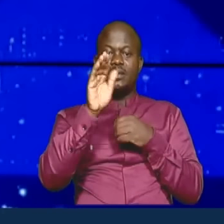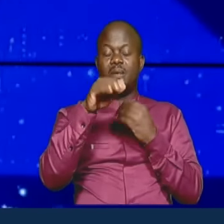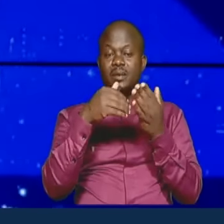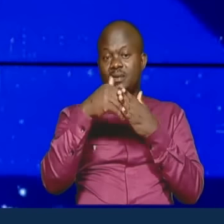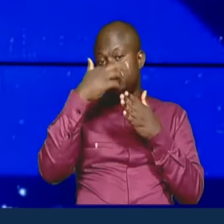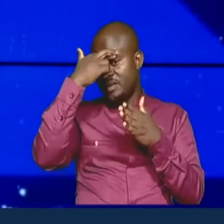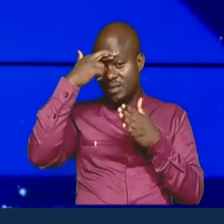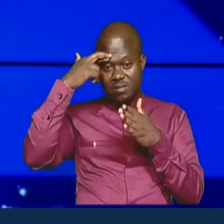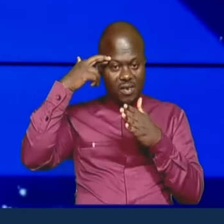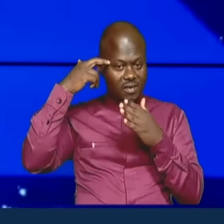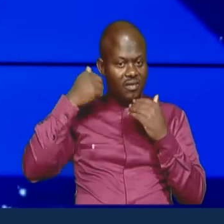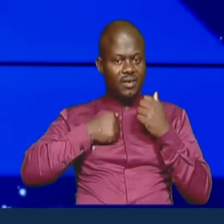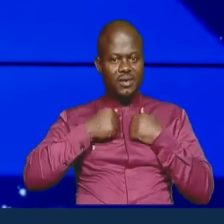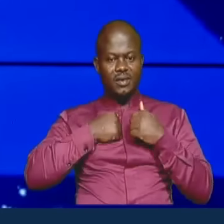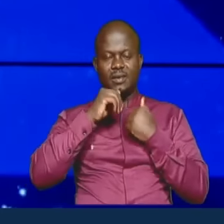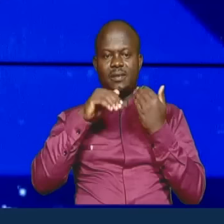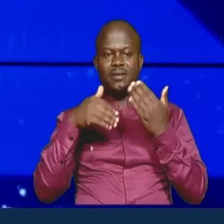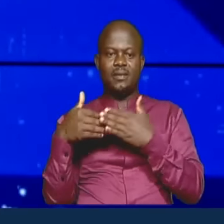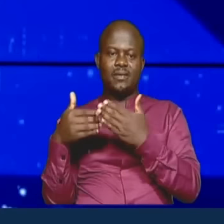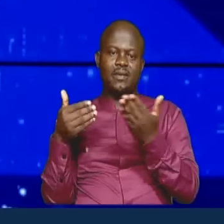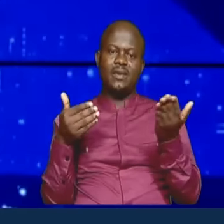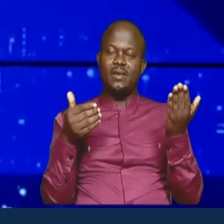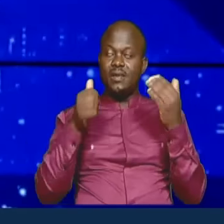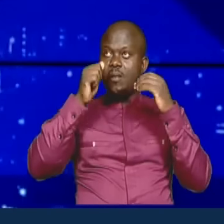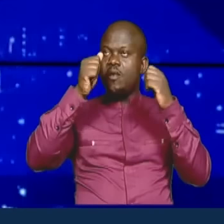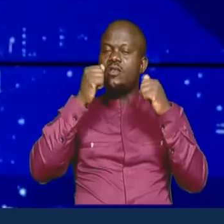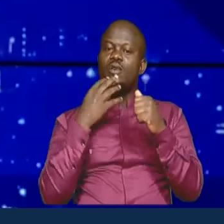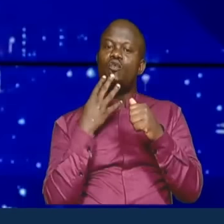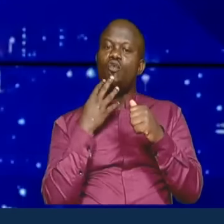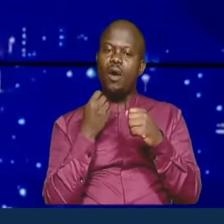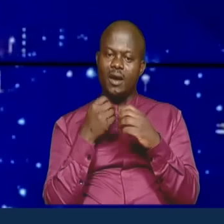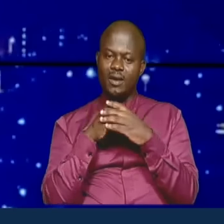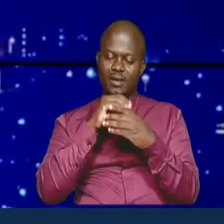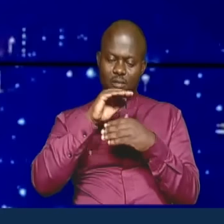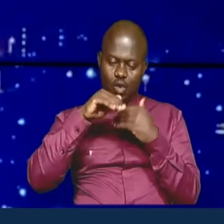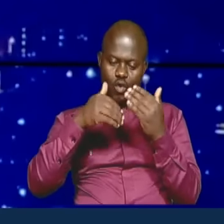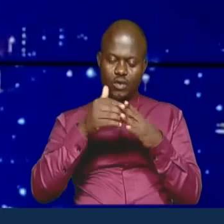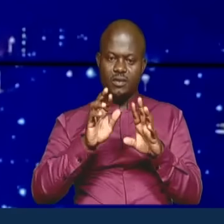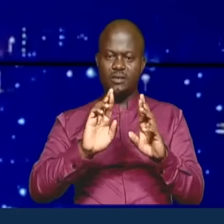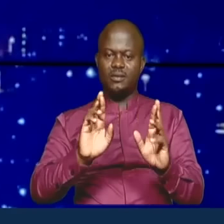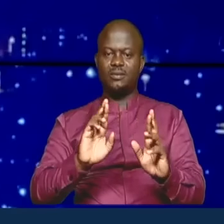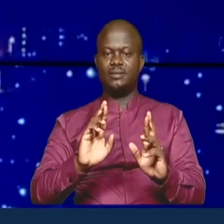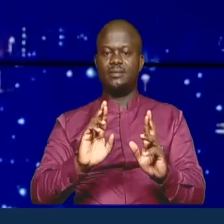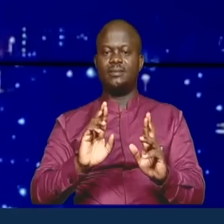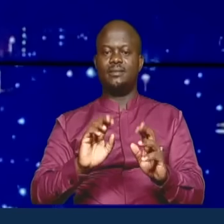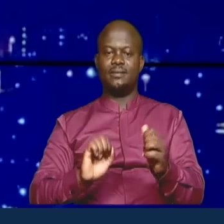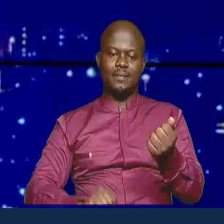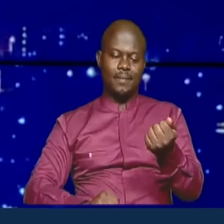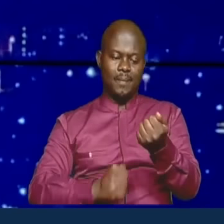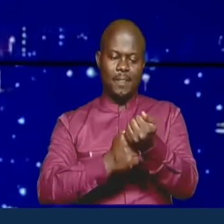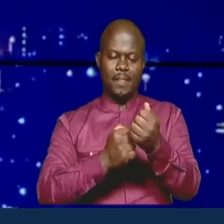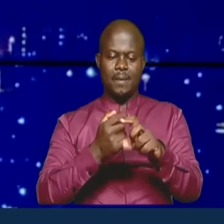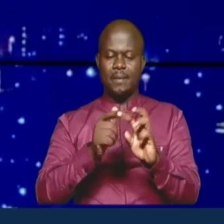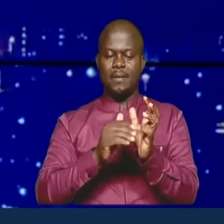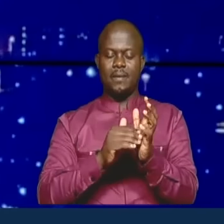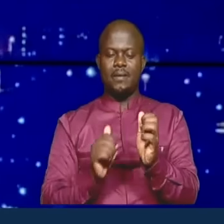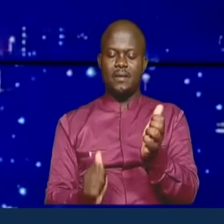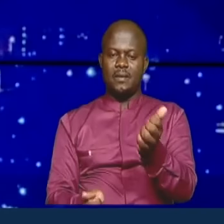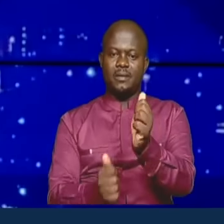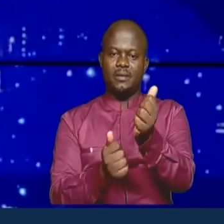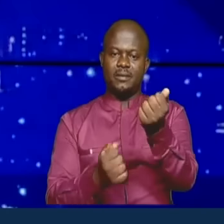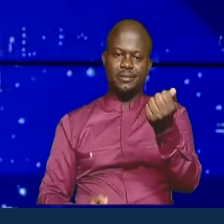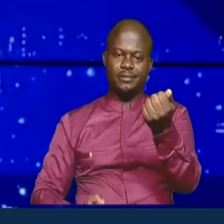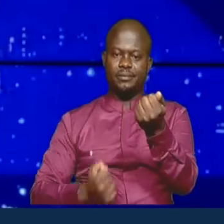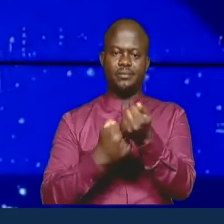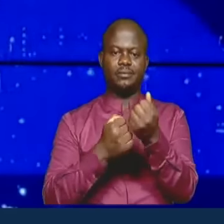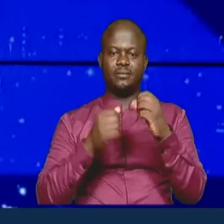rero n'abanyarwanda bose by'umwihariko abafana kuri uyu wa kane Niyonka bose biteguye gushyigikira ndetse no kuba inyuma ikipe y'igihugu y'u